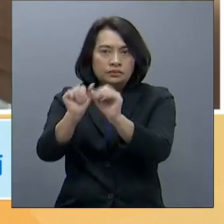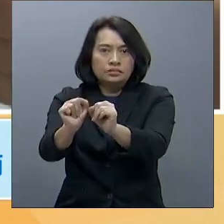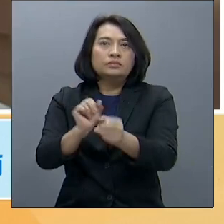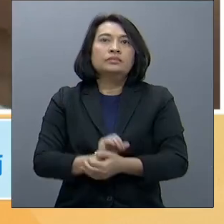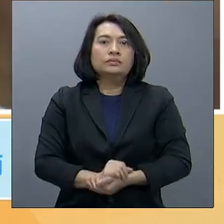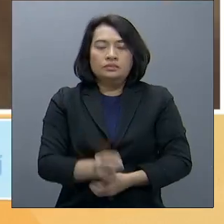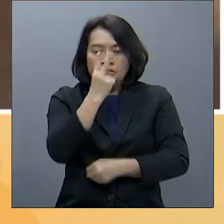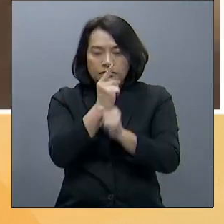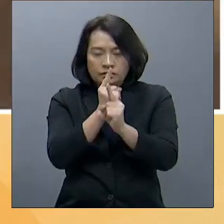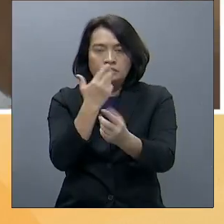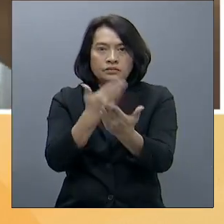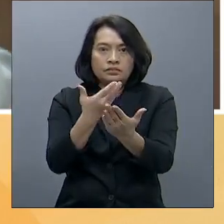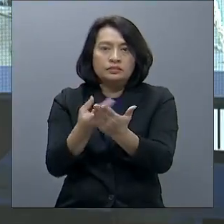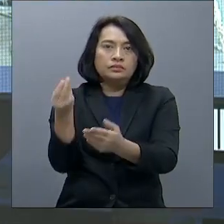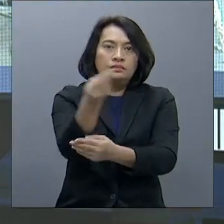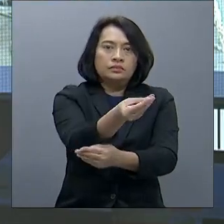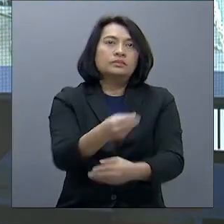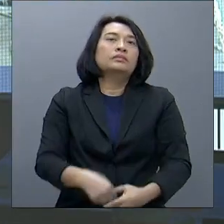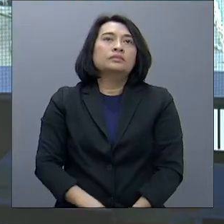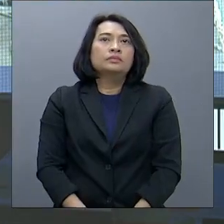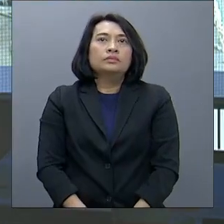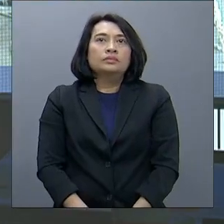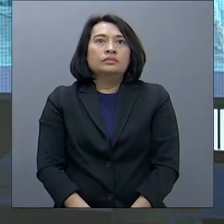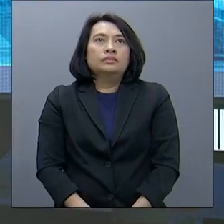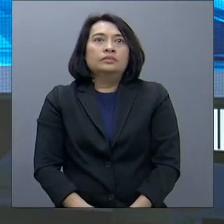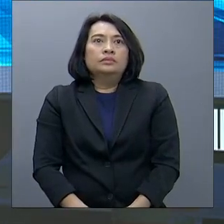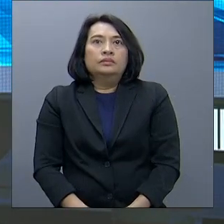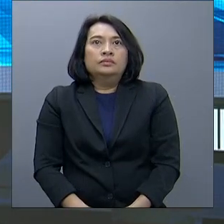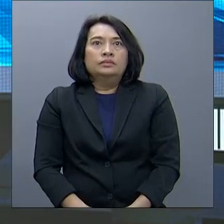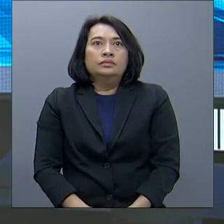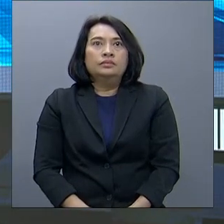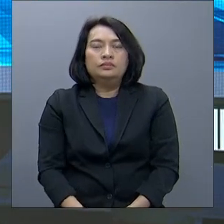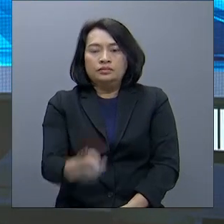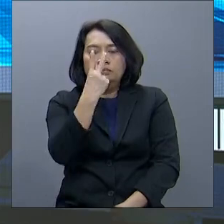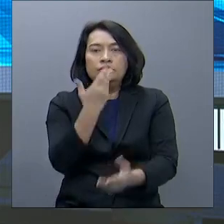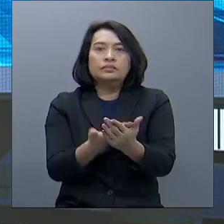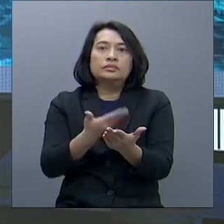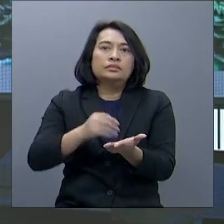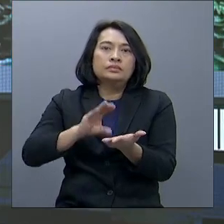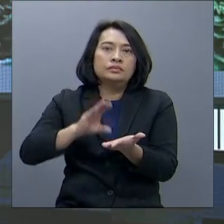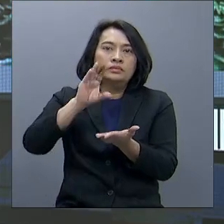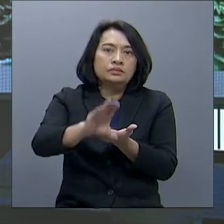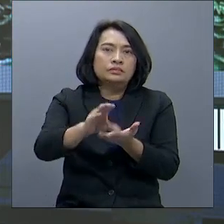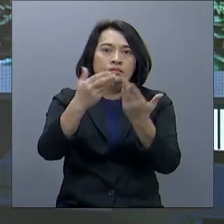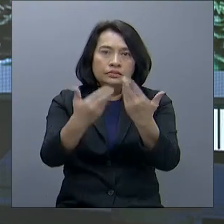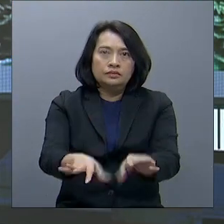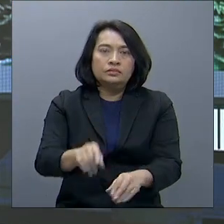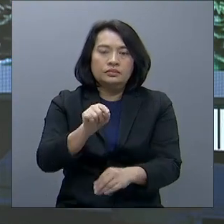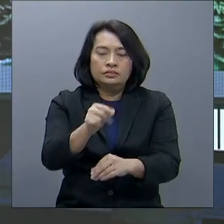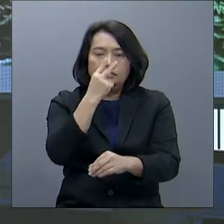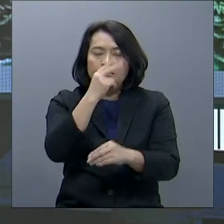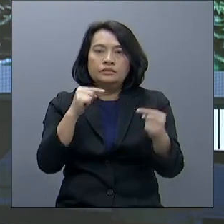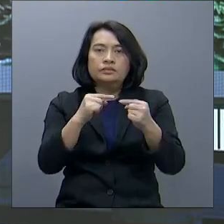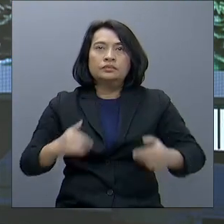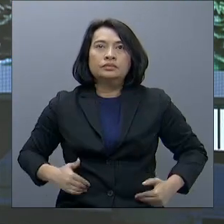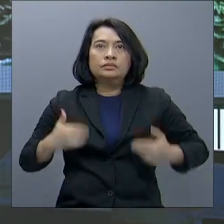ต่อจนกว่าจะได้เงินคืนค่ะเอาล่ะคุณผู้ชมคะมาที่ป้ายนี้เรื่องของการลงทุนไปแล้วมาดูเรื่องของความเป็นอยู่กันหน่อยค่ะ